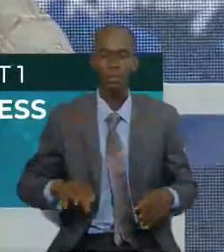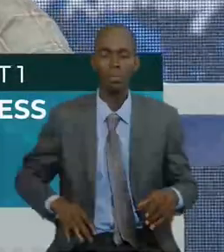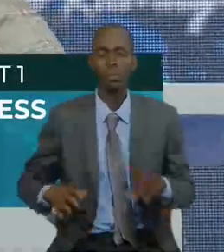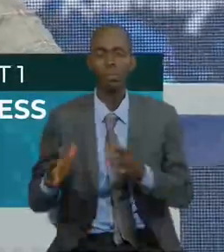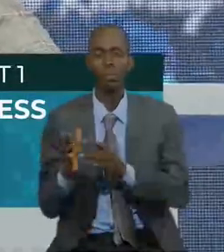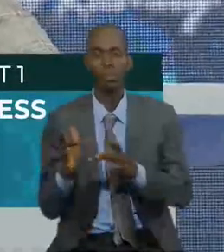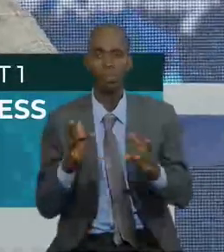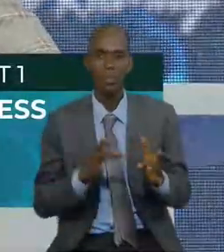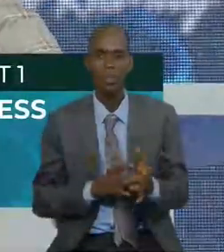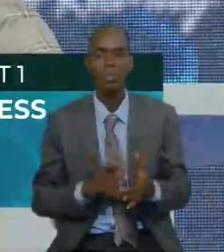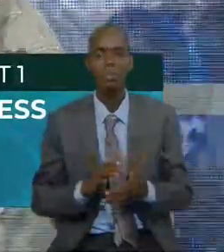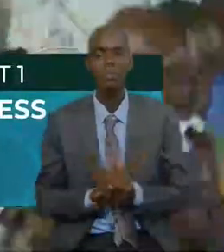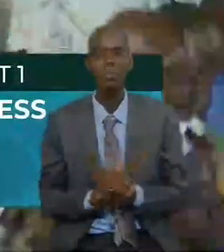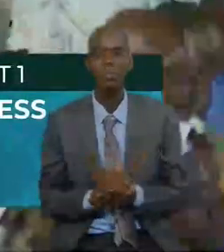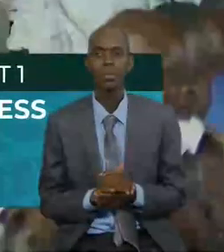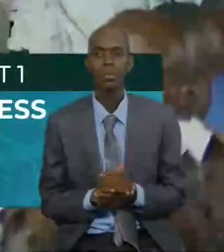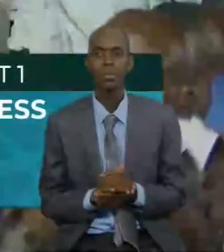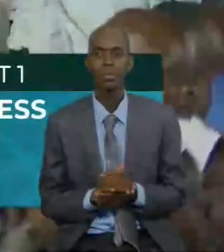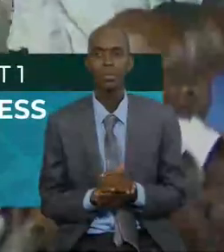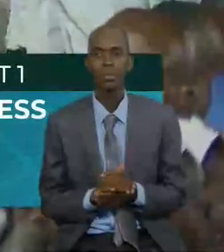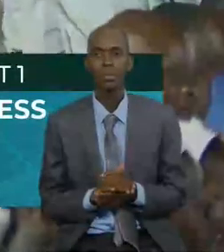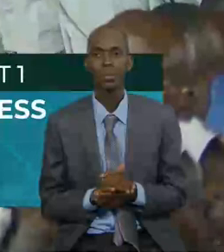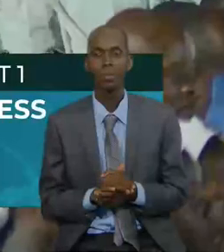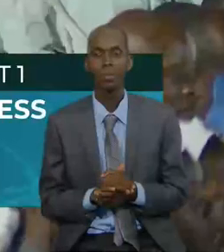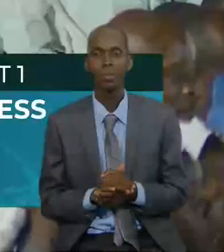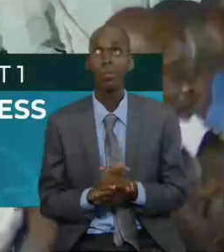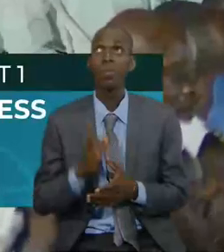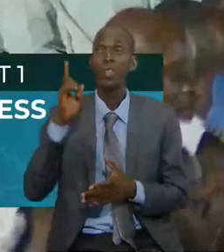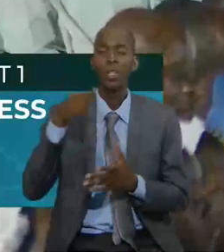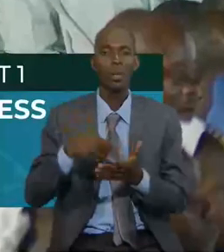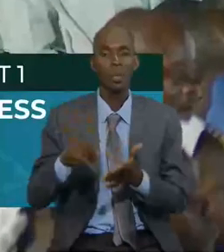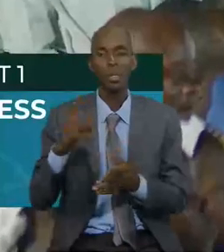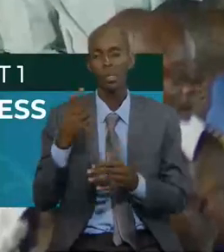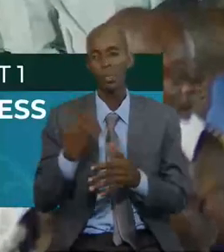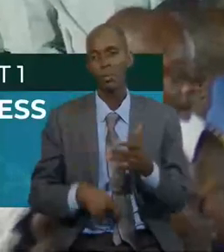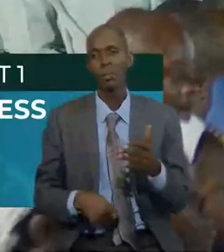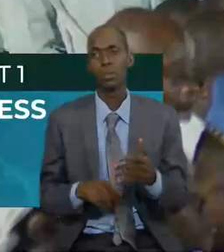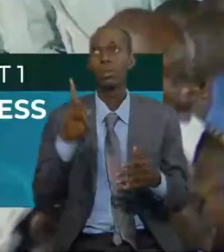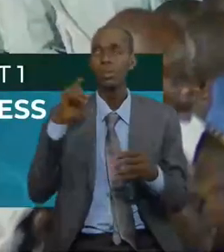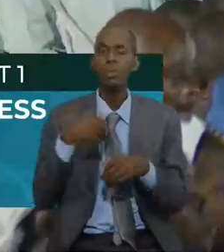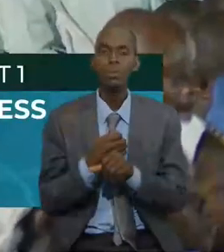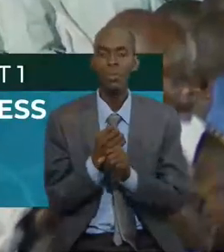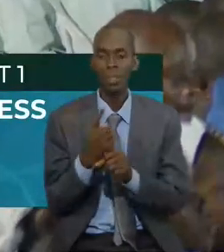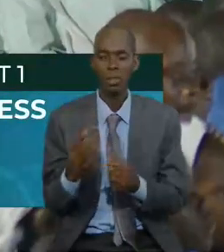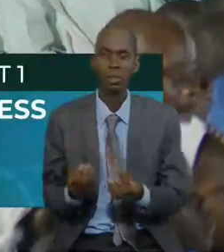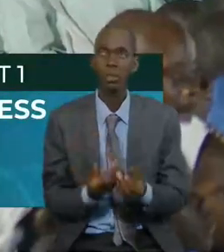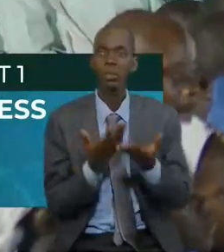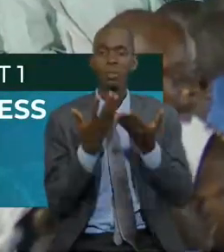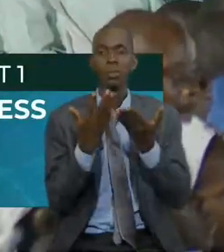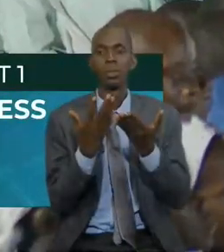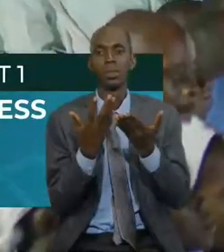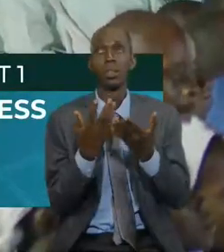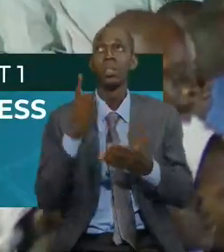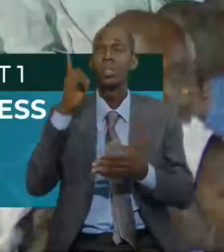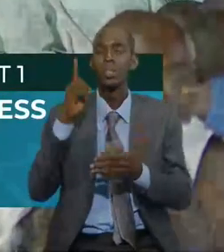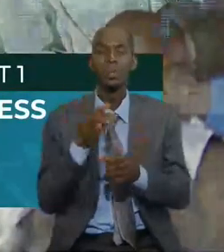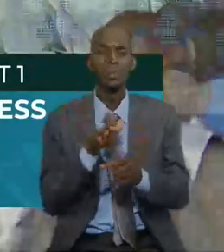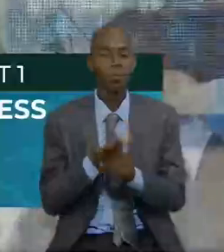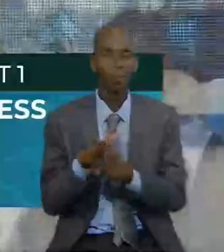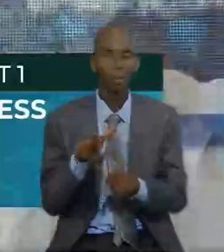par le moyen de la rédemption qui est en Jésus-Christ il a payé le prix il a fait le sacrifice